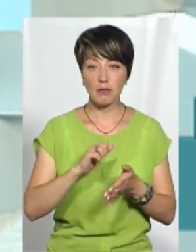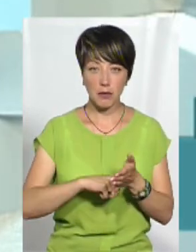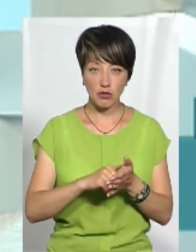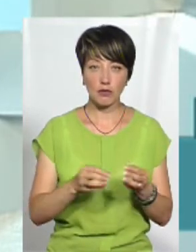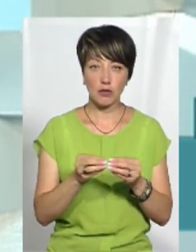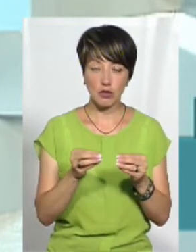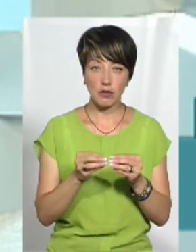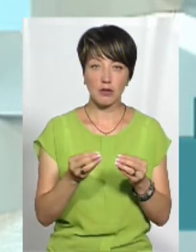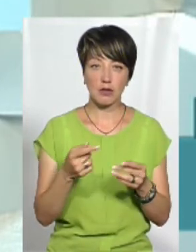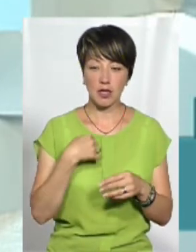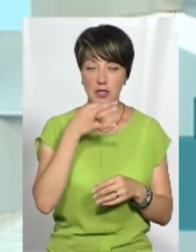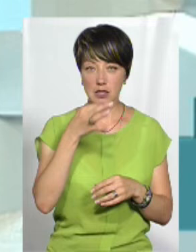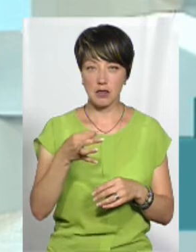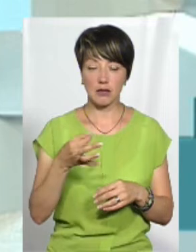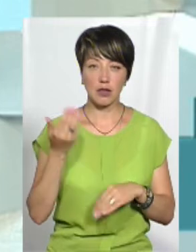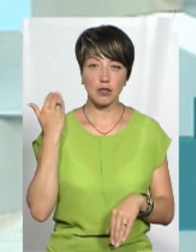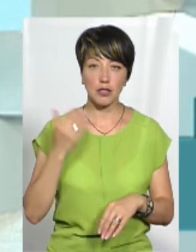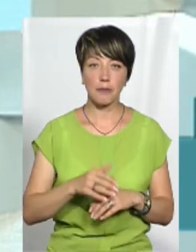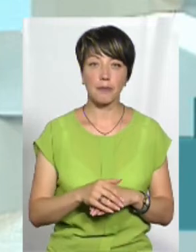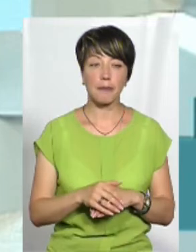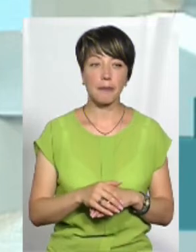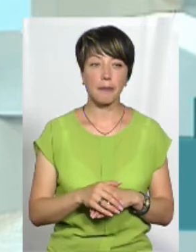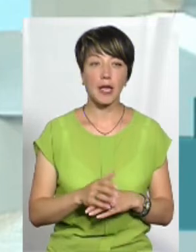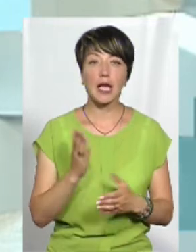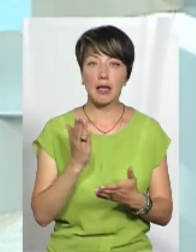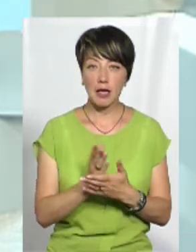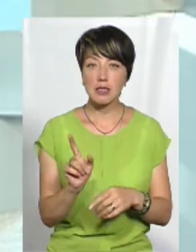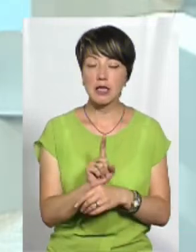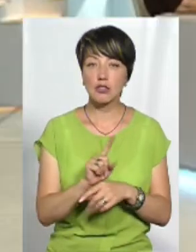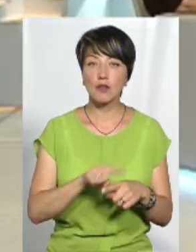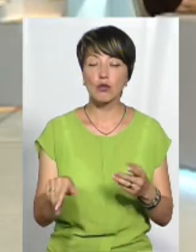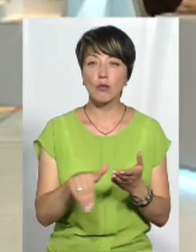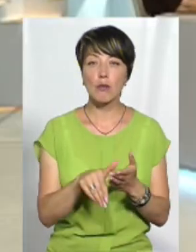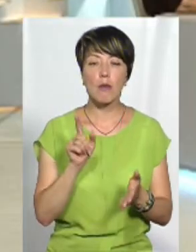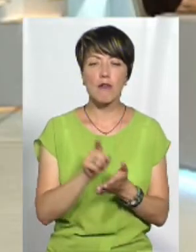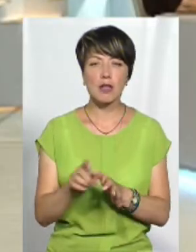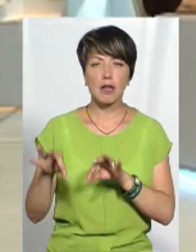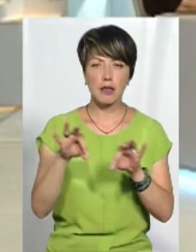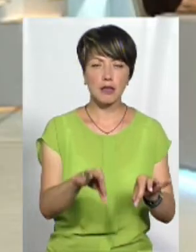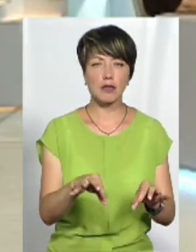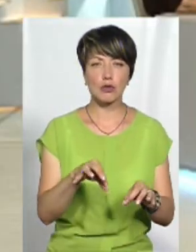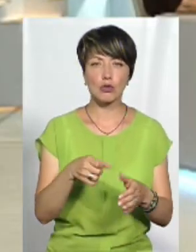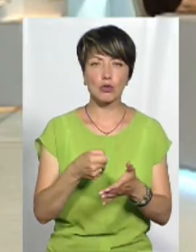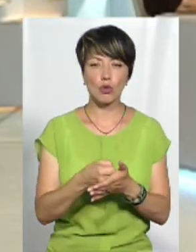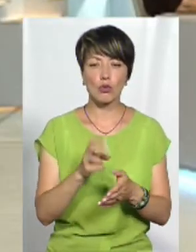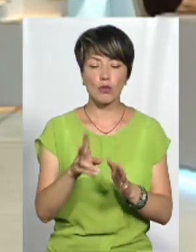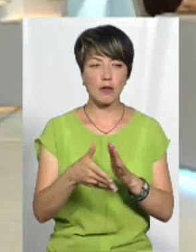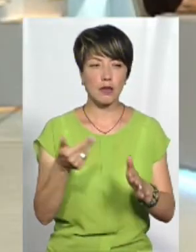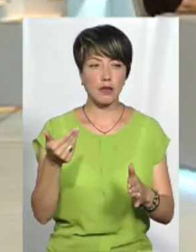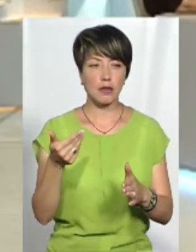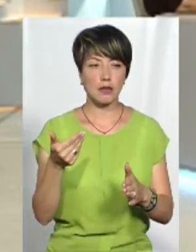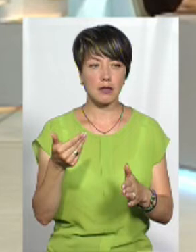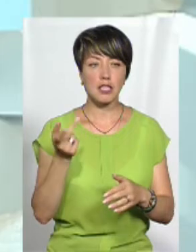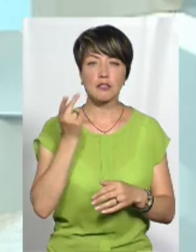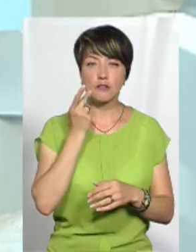причинами, які зазначалися вище. А, напевно, є якісь стандарти? Скільки, взагалі, швидка повинна їхати до того, хто їх